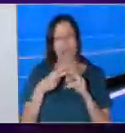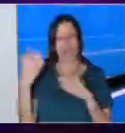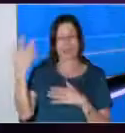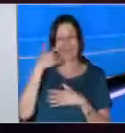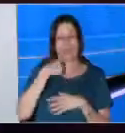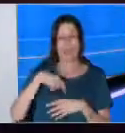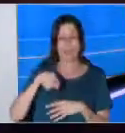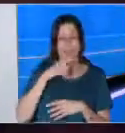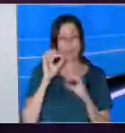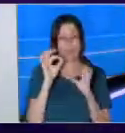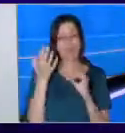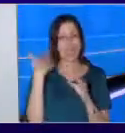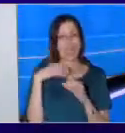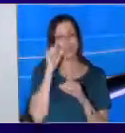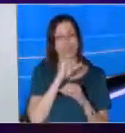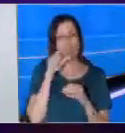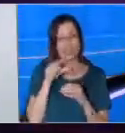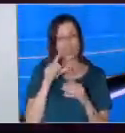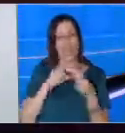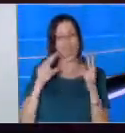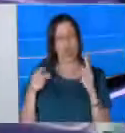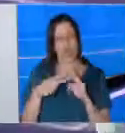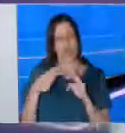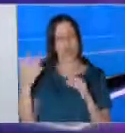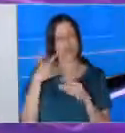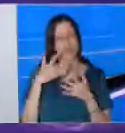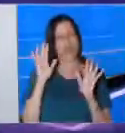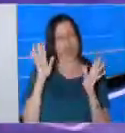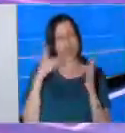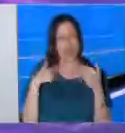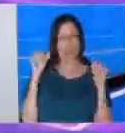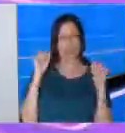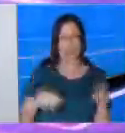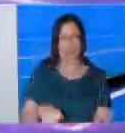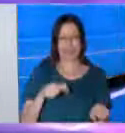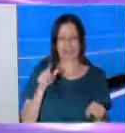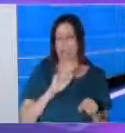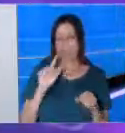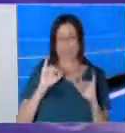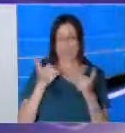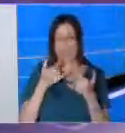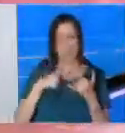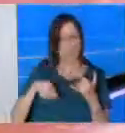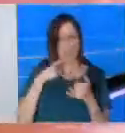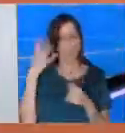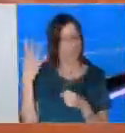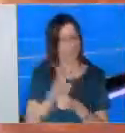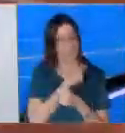באמת, נדב, היה פעם שיר כזה, העולם כולו נגדנו, לא נורא נתגבר. וזה לא נכון. אנחנו